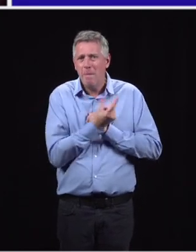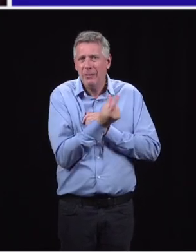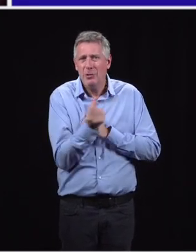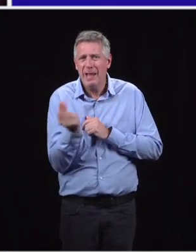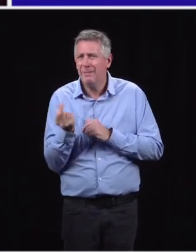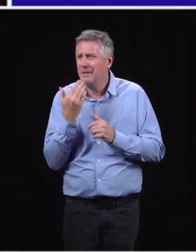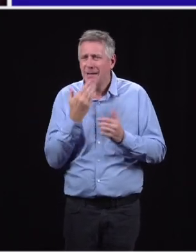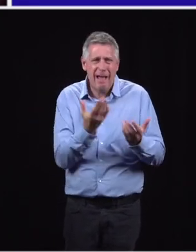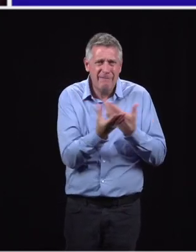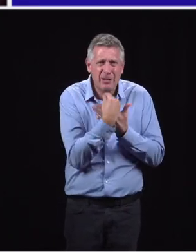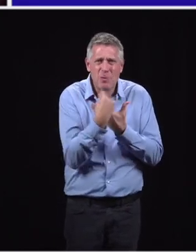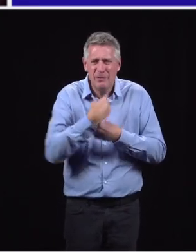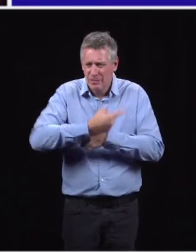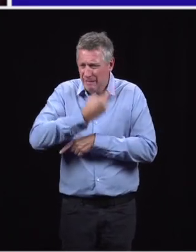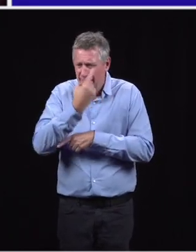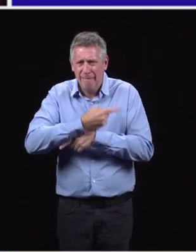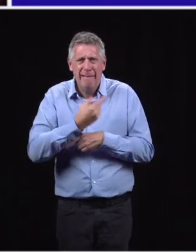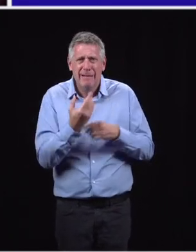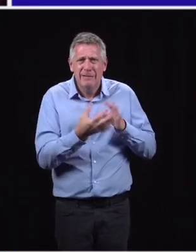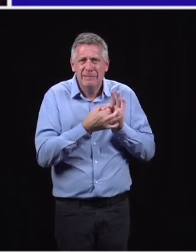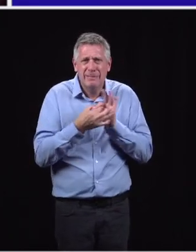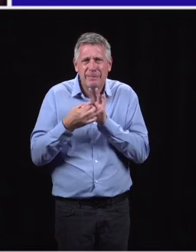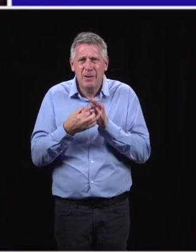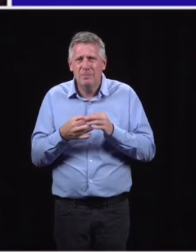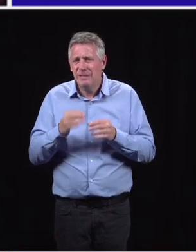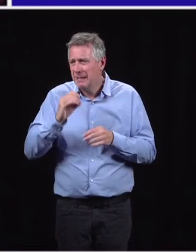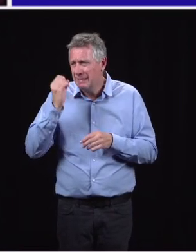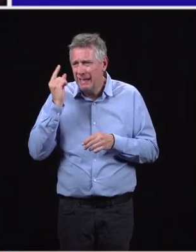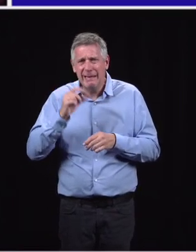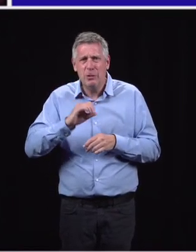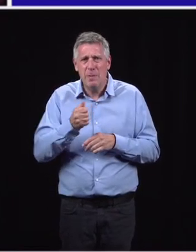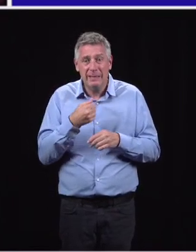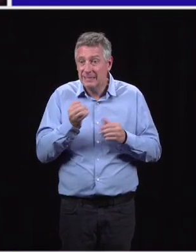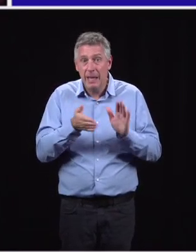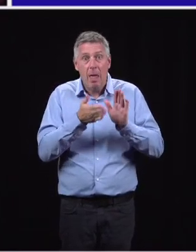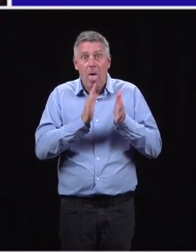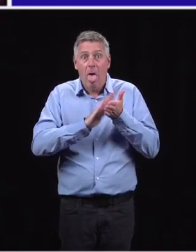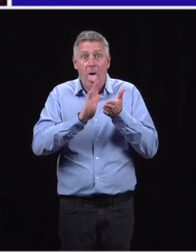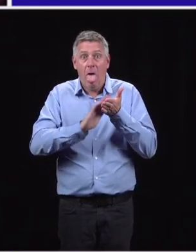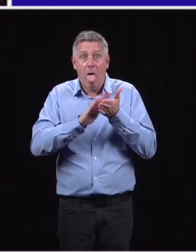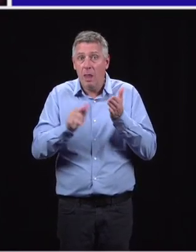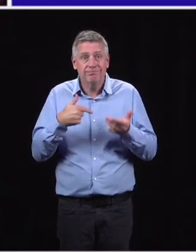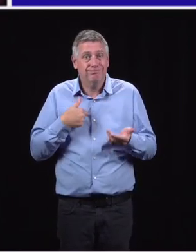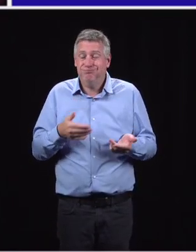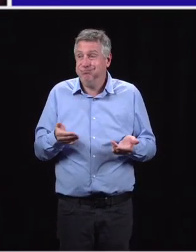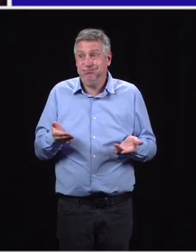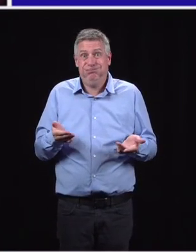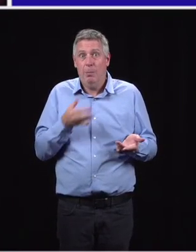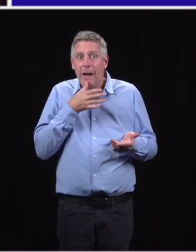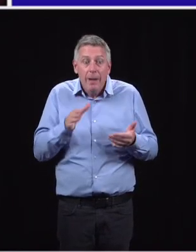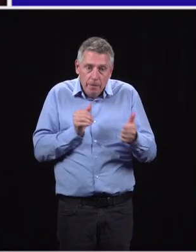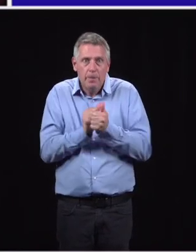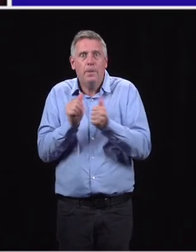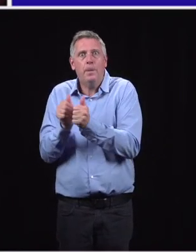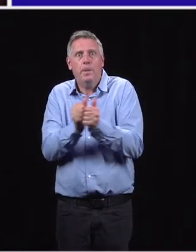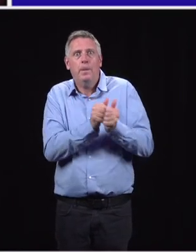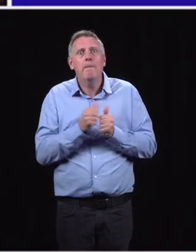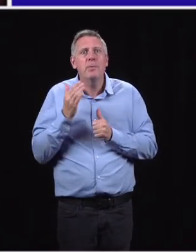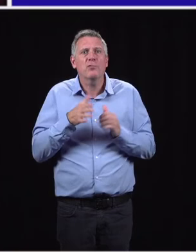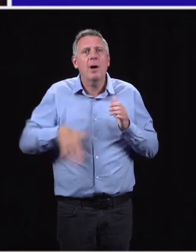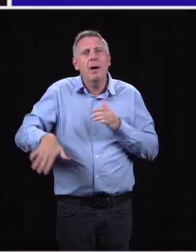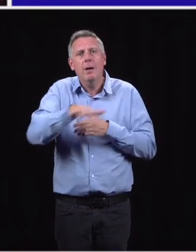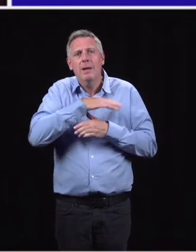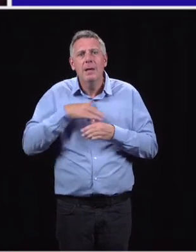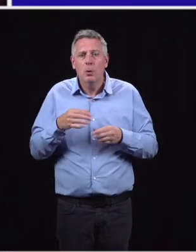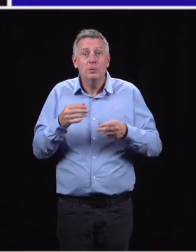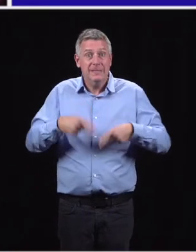que sans eux déclic numérique et l'aventure diversité ne serait pas la même c'est aussi des professionnels que vous allez retrouver tout au long de ces ateliers des